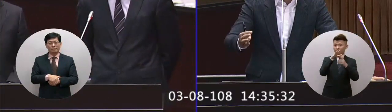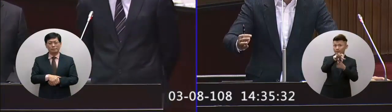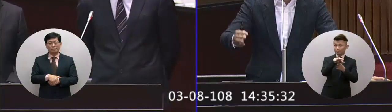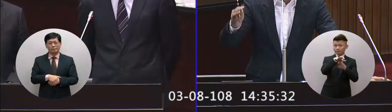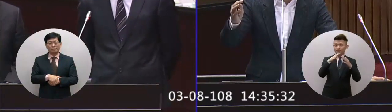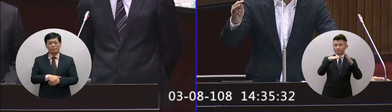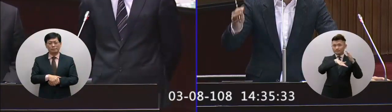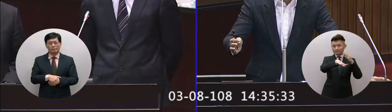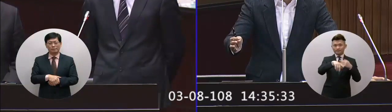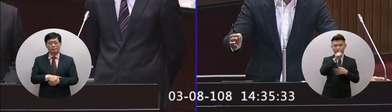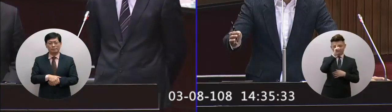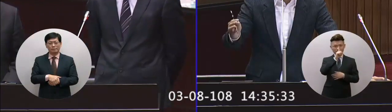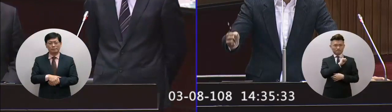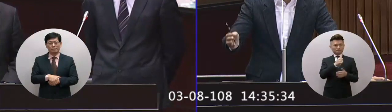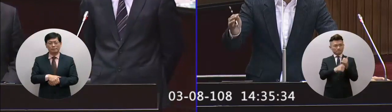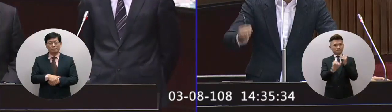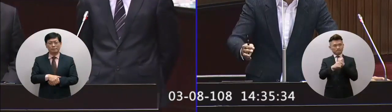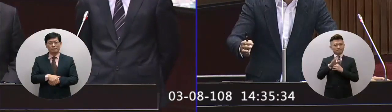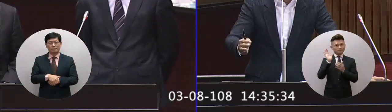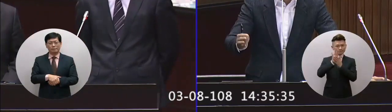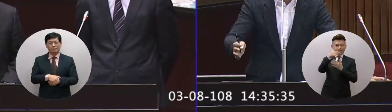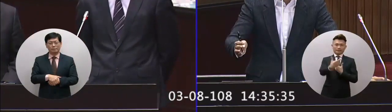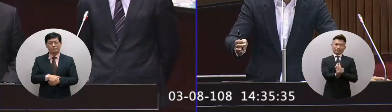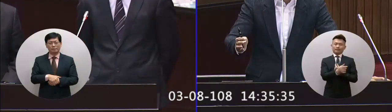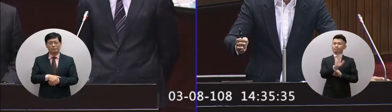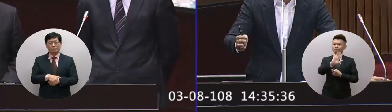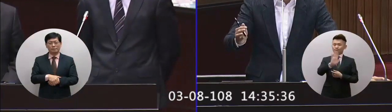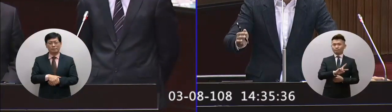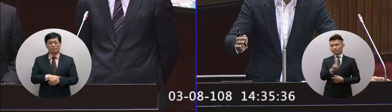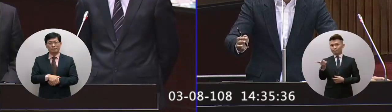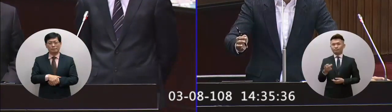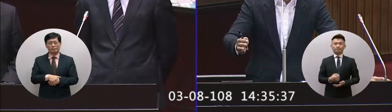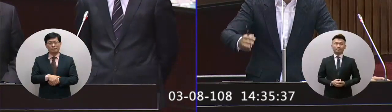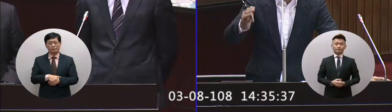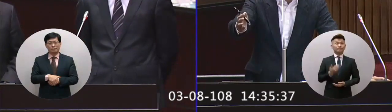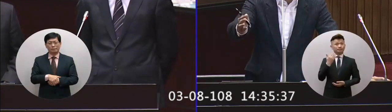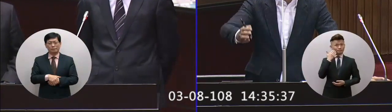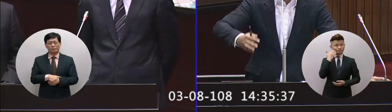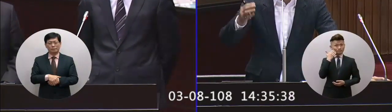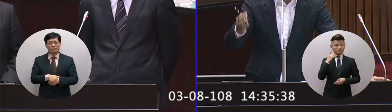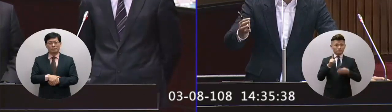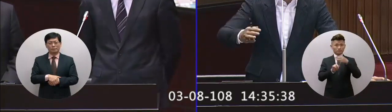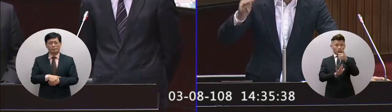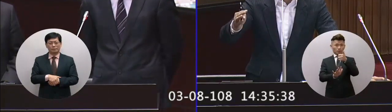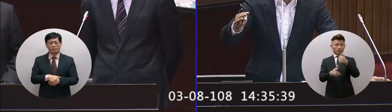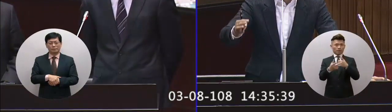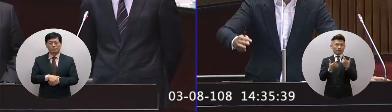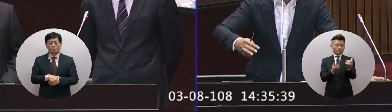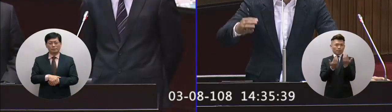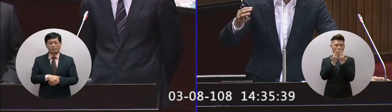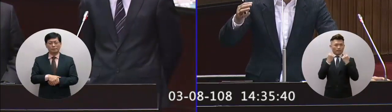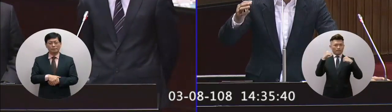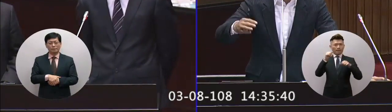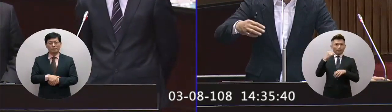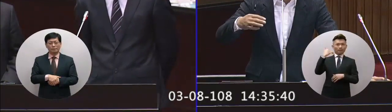的家庭都希望他的主路不可以再做事其實如果說可以像主委擱到勘